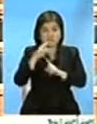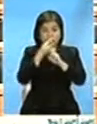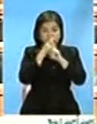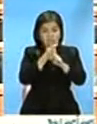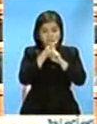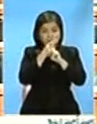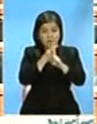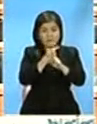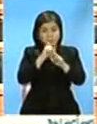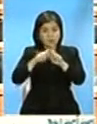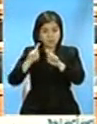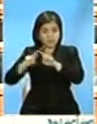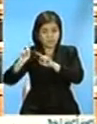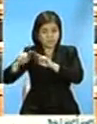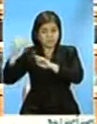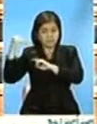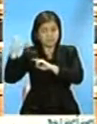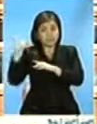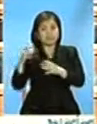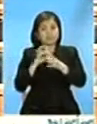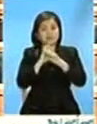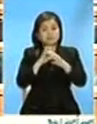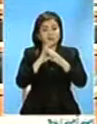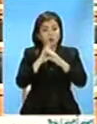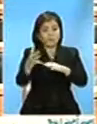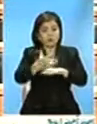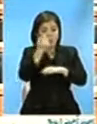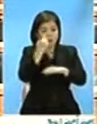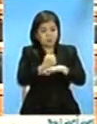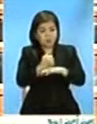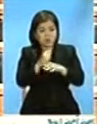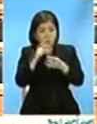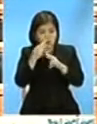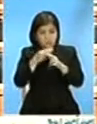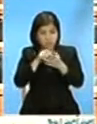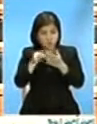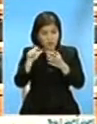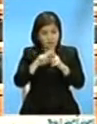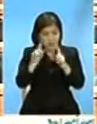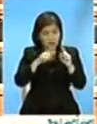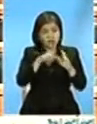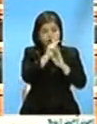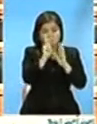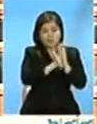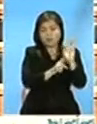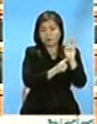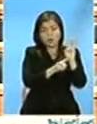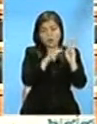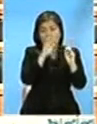ซ่ทางอำนาจหรือห่วงโซ่ทางรัฐศาสตร์ทำไมนี่ก็เป็นประเด็นที่เราไม่ได้แก้ไ